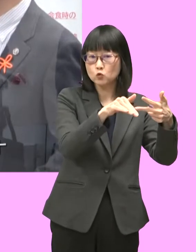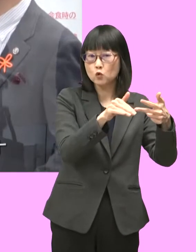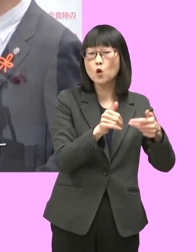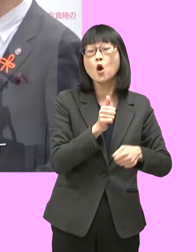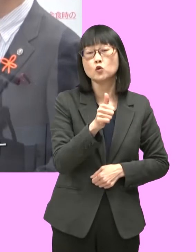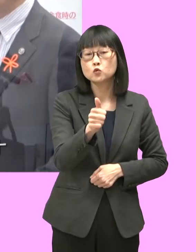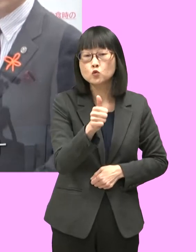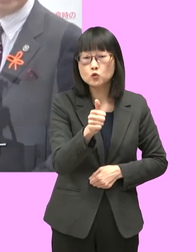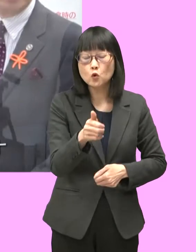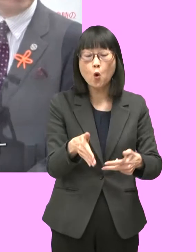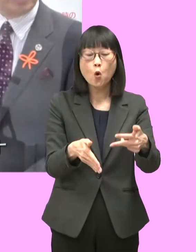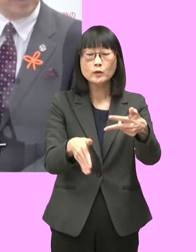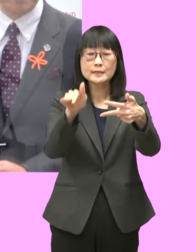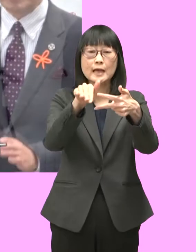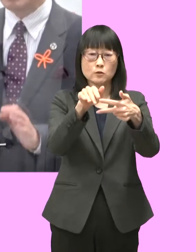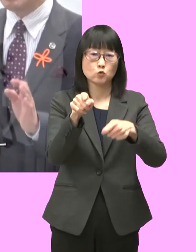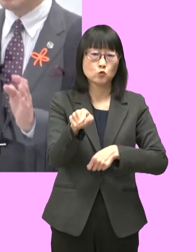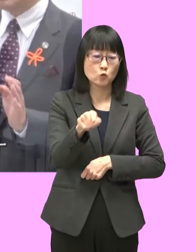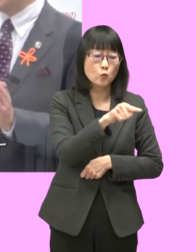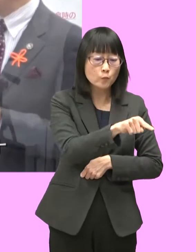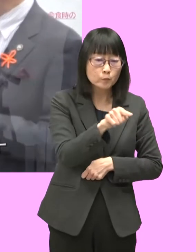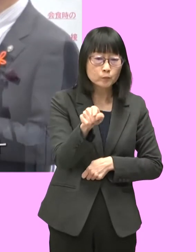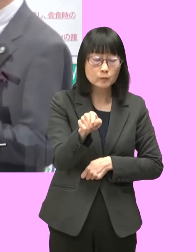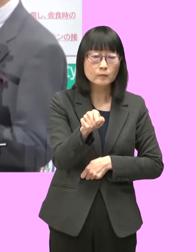と、従事者でありまして、